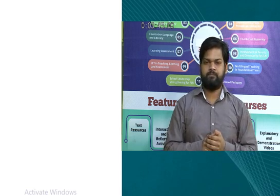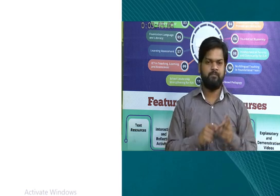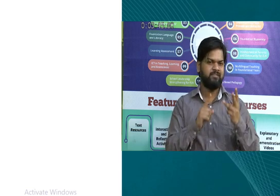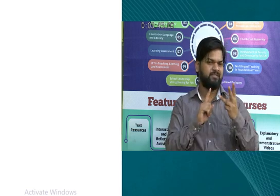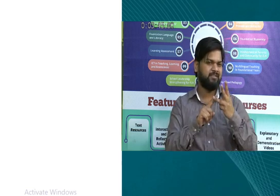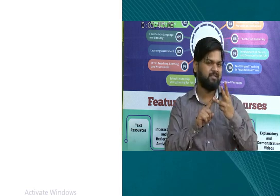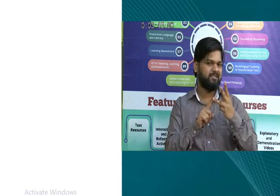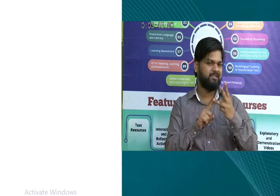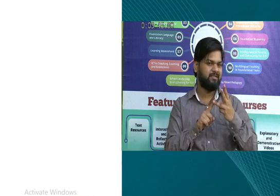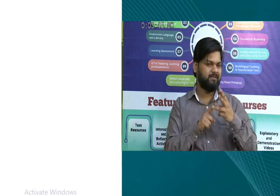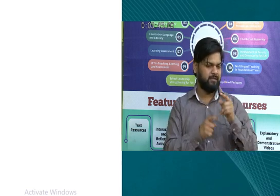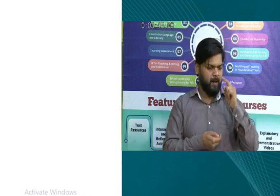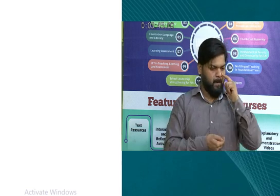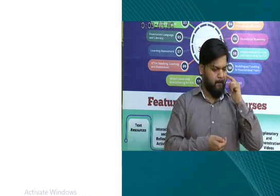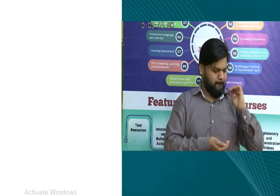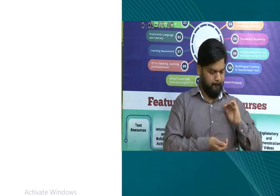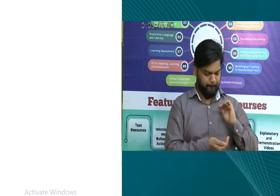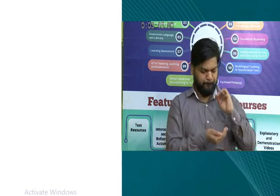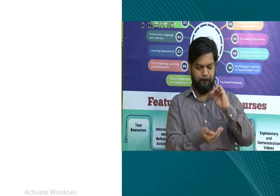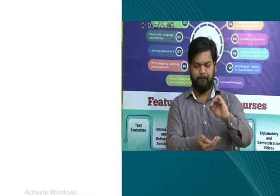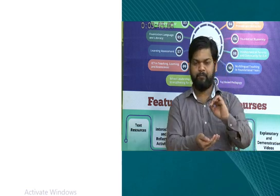तीसरा है पुत्री